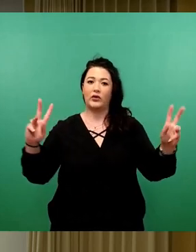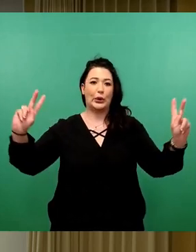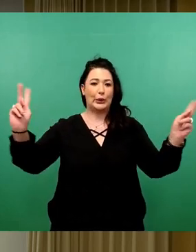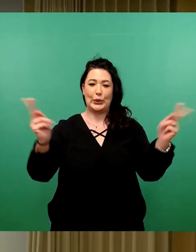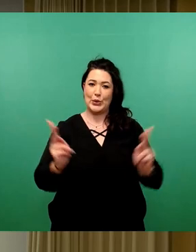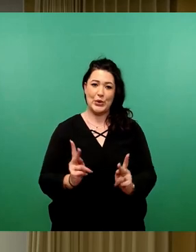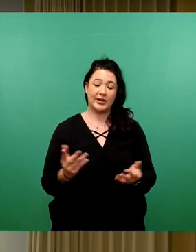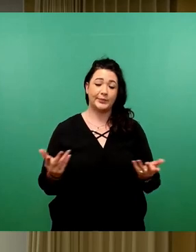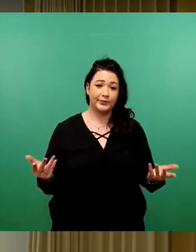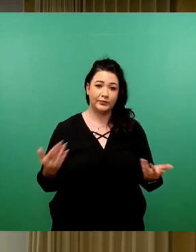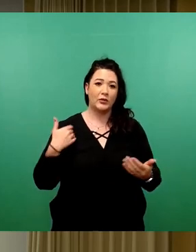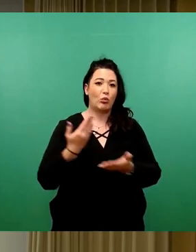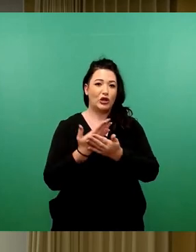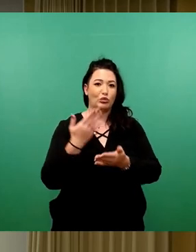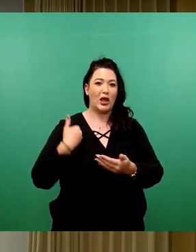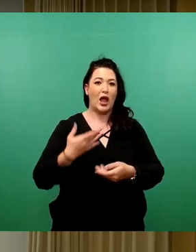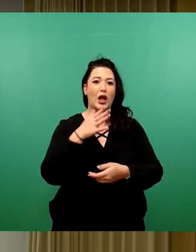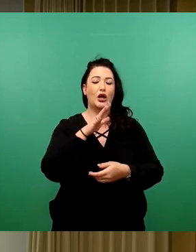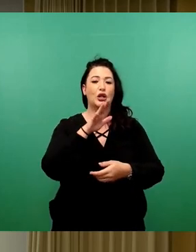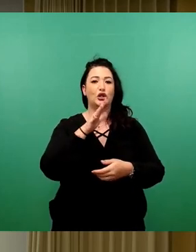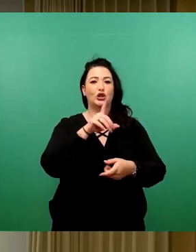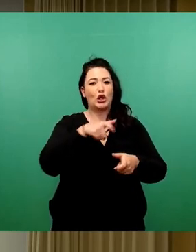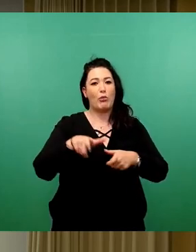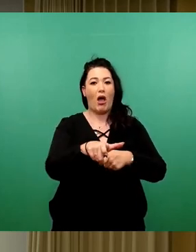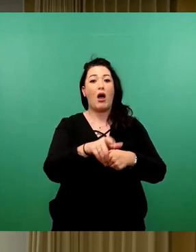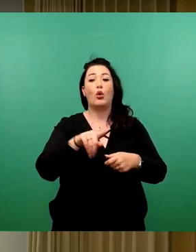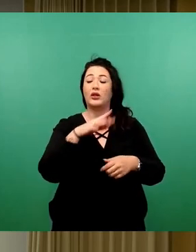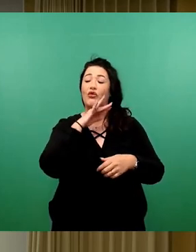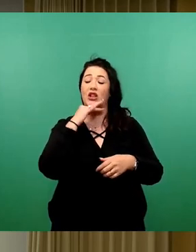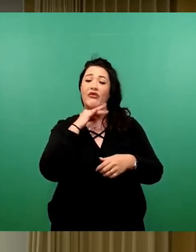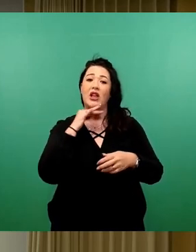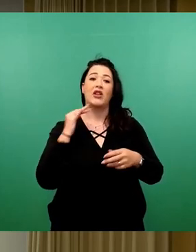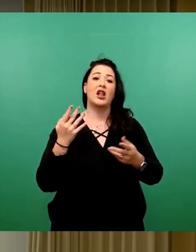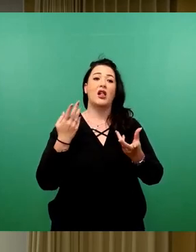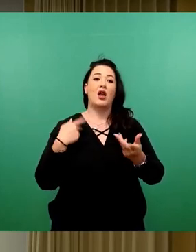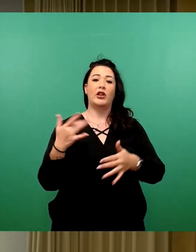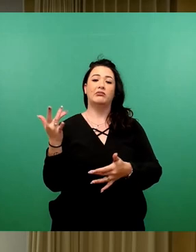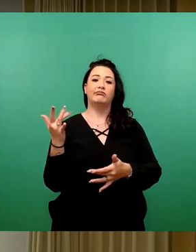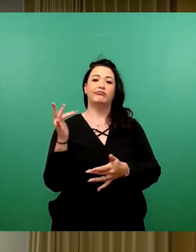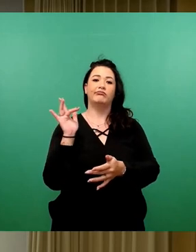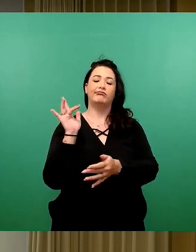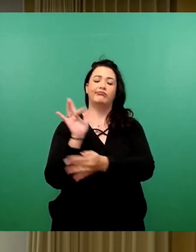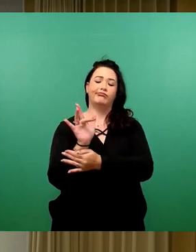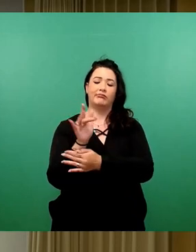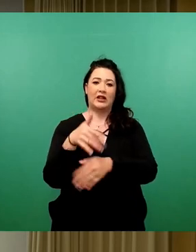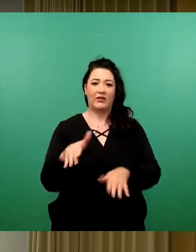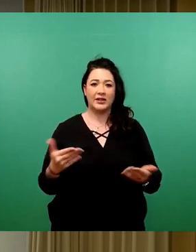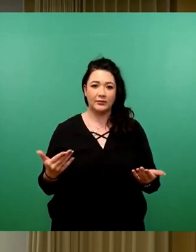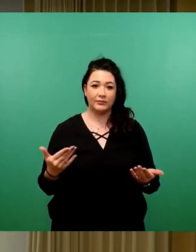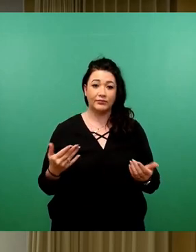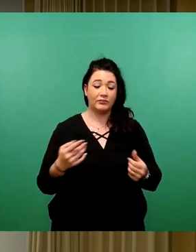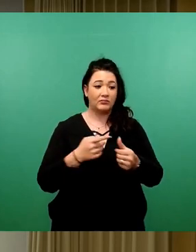Und wir haben viele, viele Verletzungen erfahren. Der eine besonders, aber